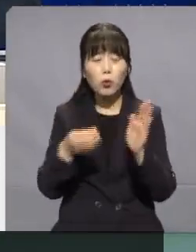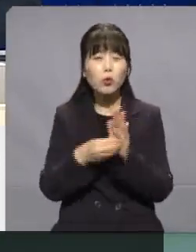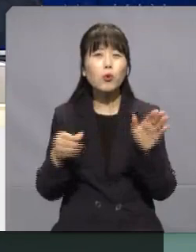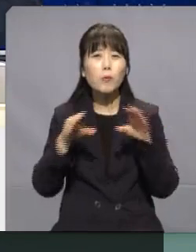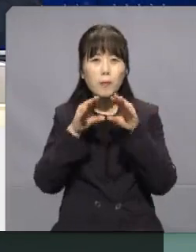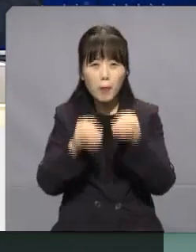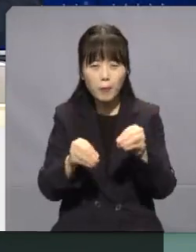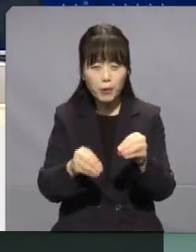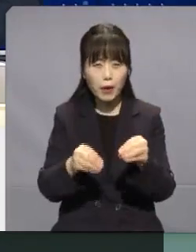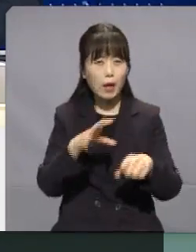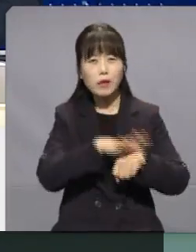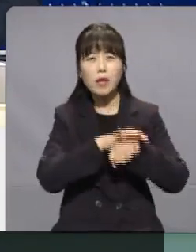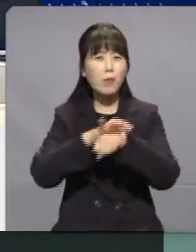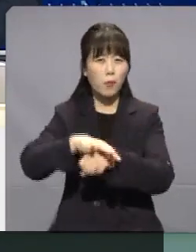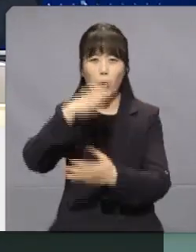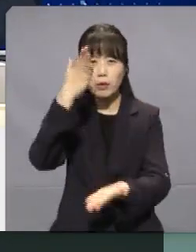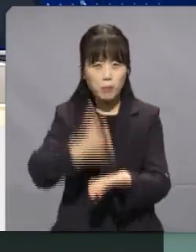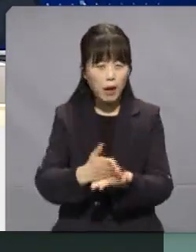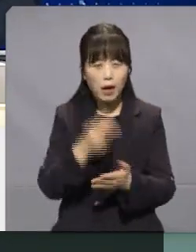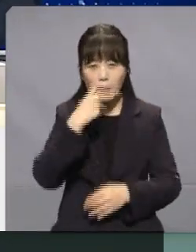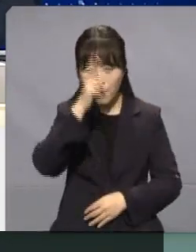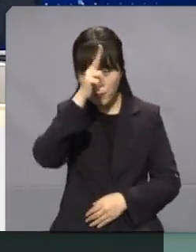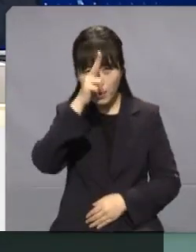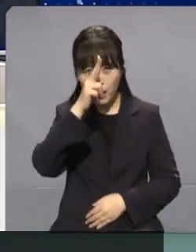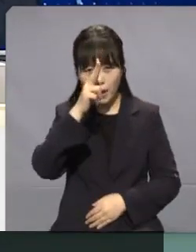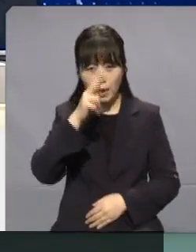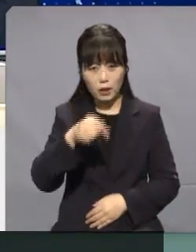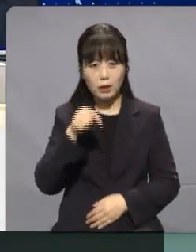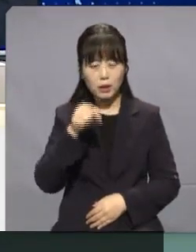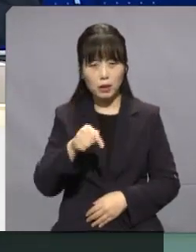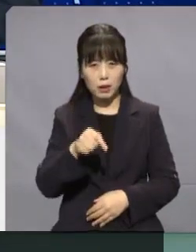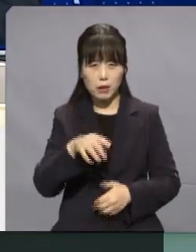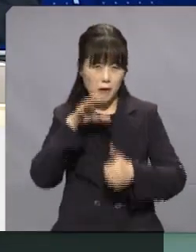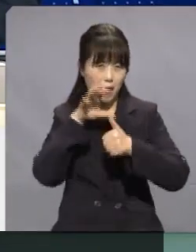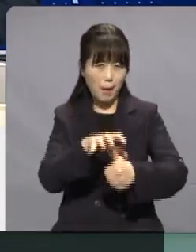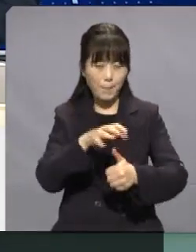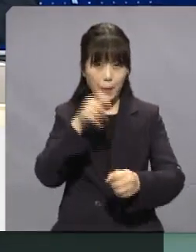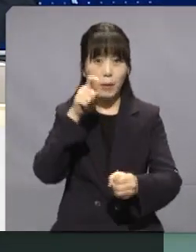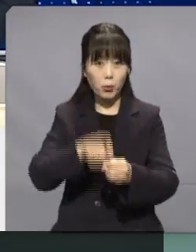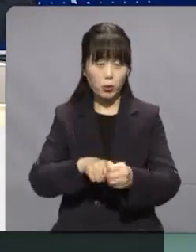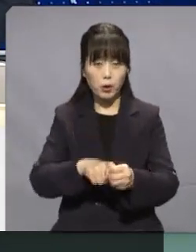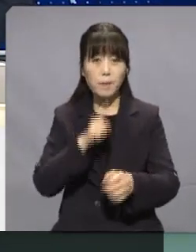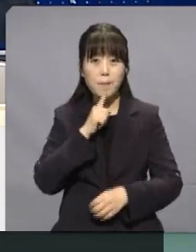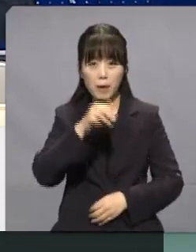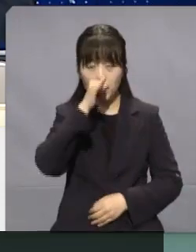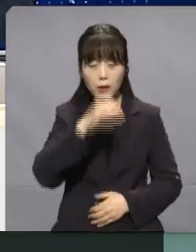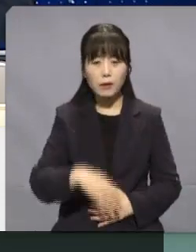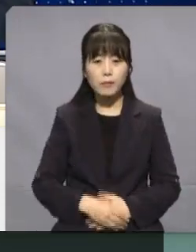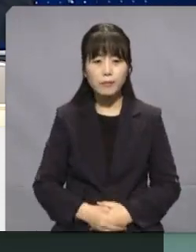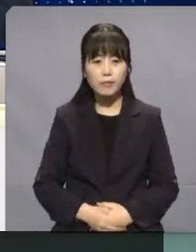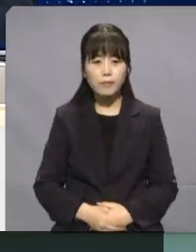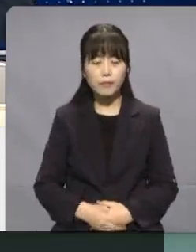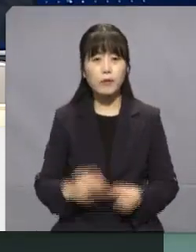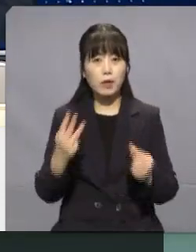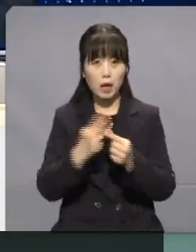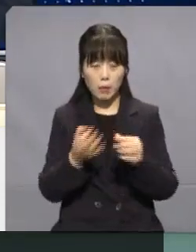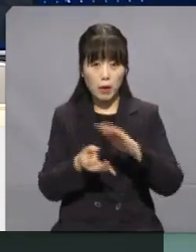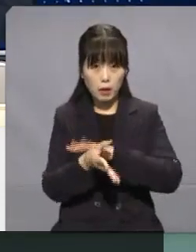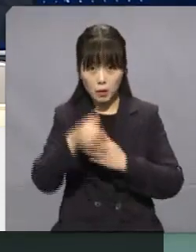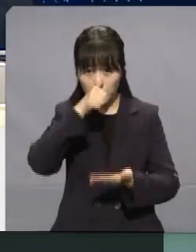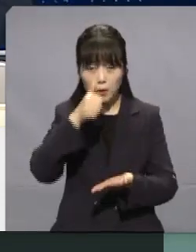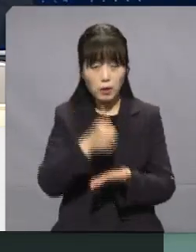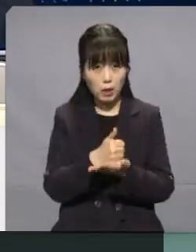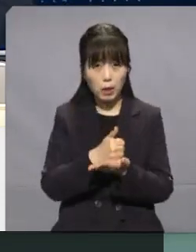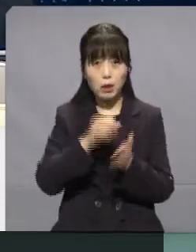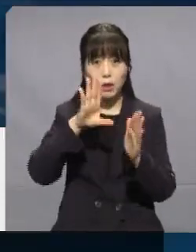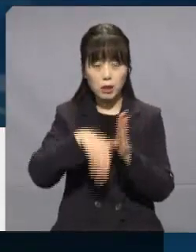멈춰라 뭐 체포 이거까지는 가지 말아라 검찰한테 1년에 사인을 넣는 압박용이다 이런 얘기도 있어요 제 3자 뇌물죄의 경우예요